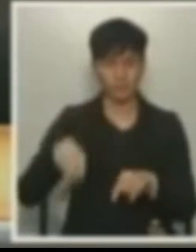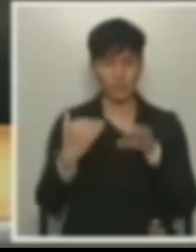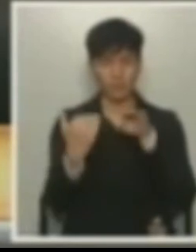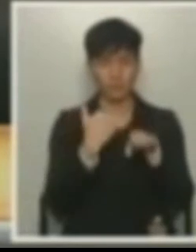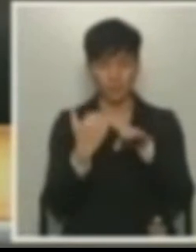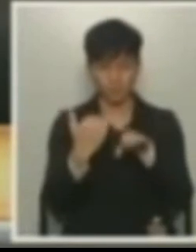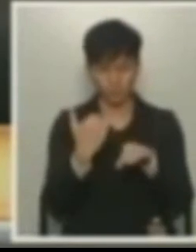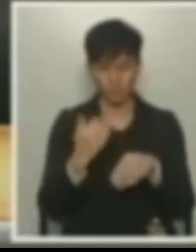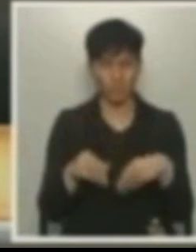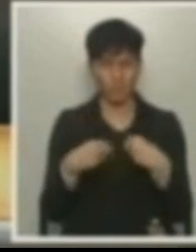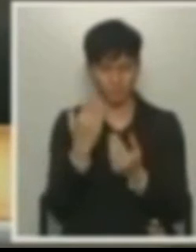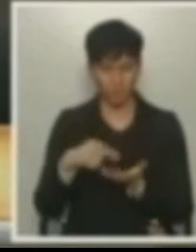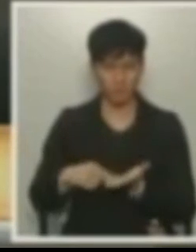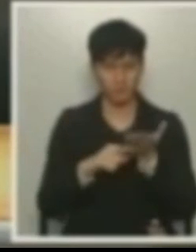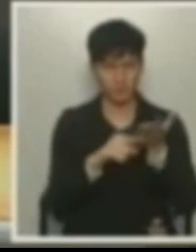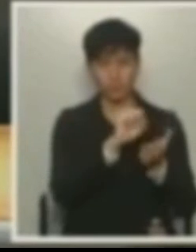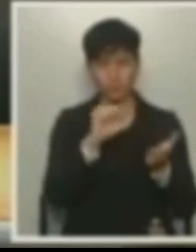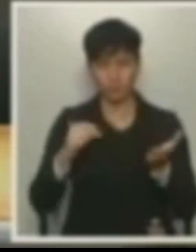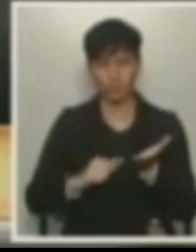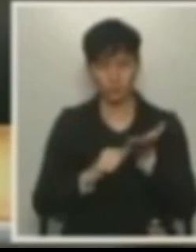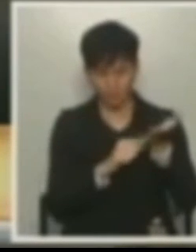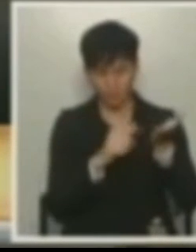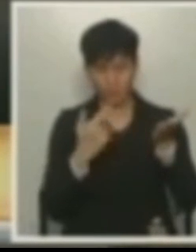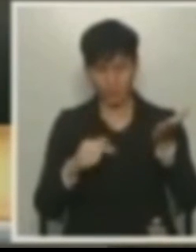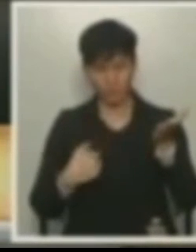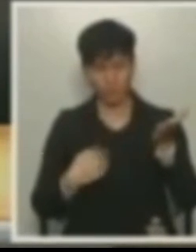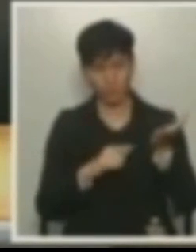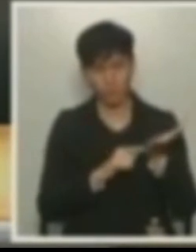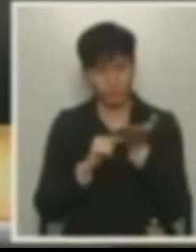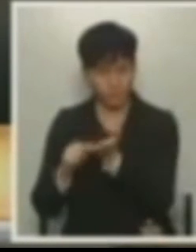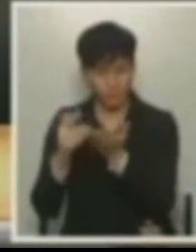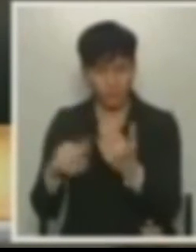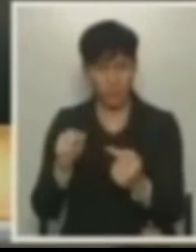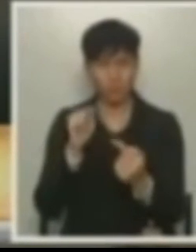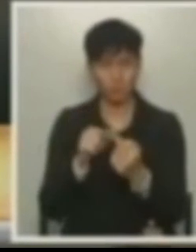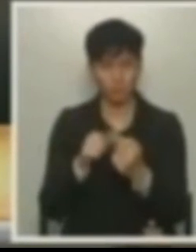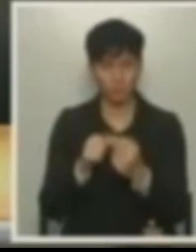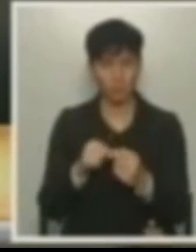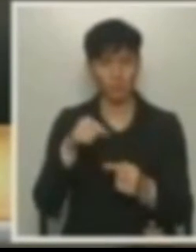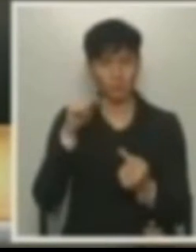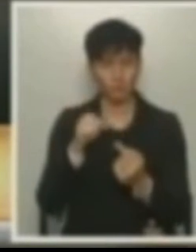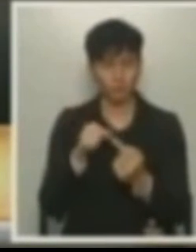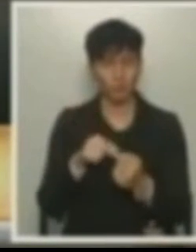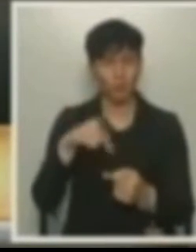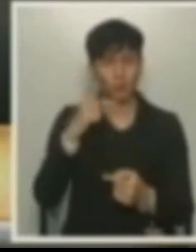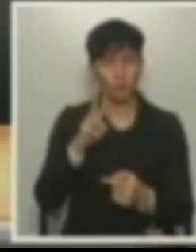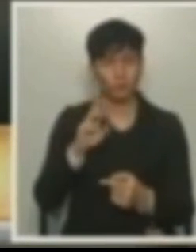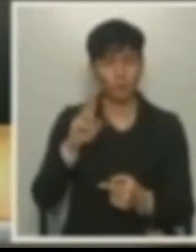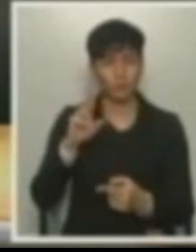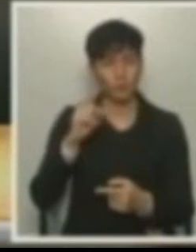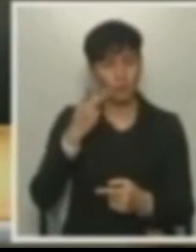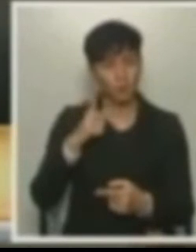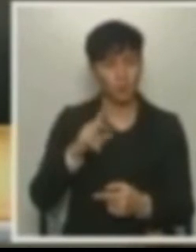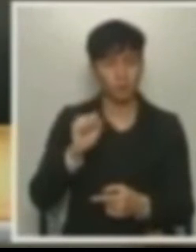ส.เป็นคนเสนอทั้งผมเองก็เสนอลำดับต่อไปคือร่างพระราชบัญญัติยกเลิกประกาศคำสั่งคสช.จำนวน17ฉบับแล้ว